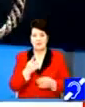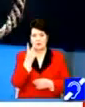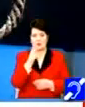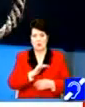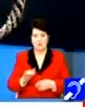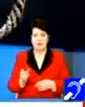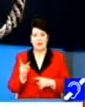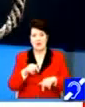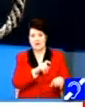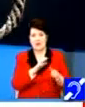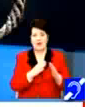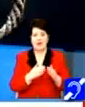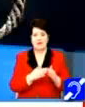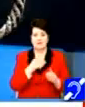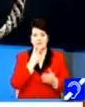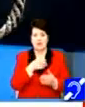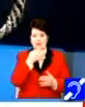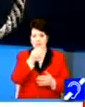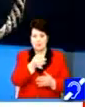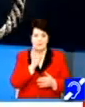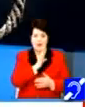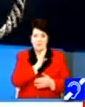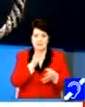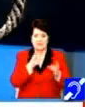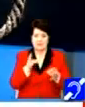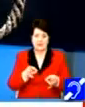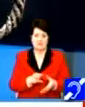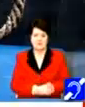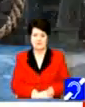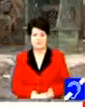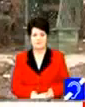care au fugit acasă și au spus mamelor despre tragedie.